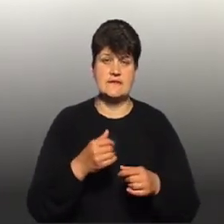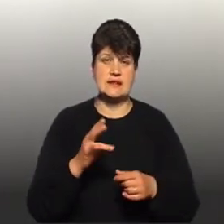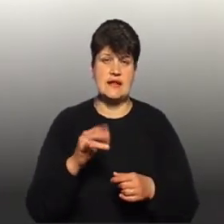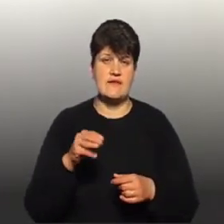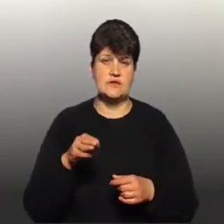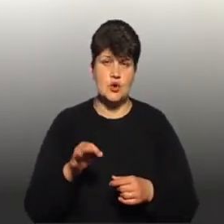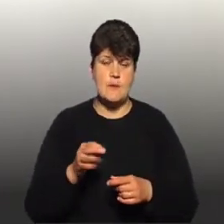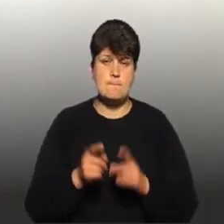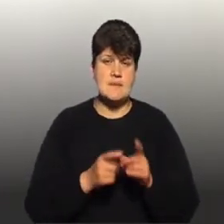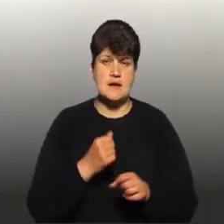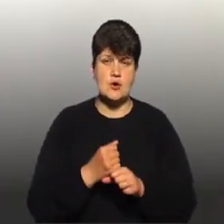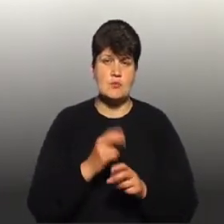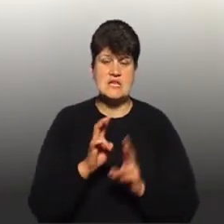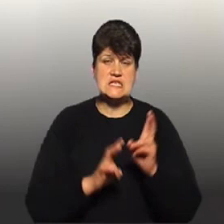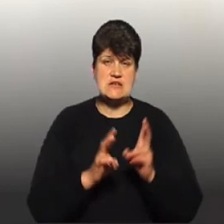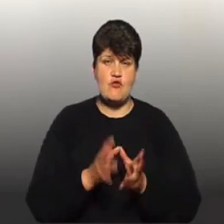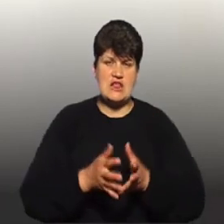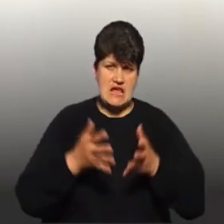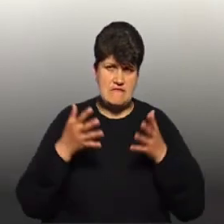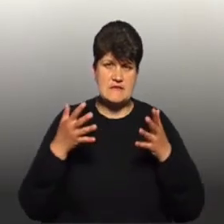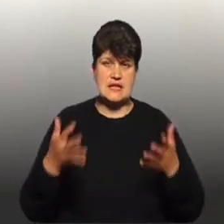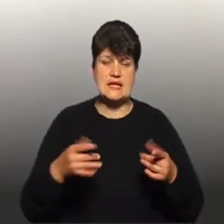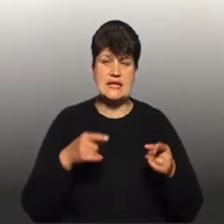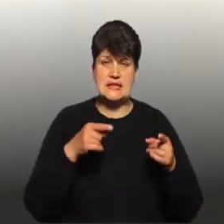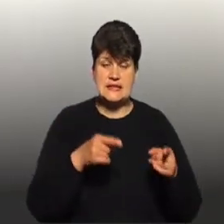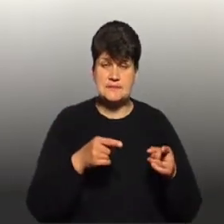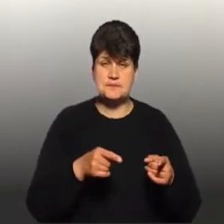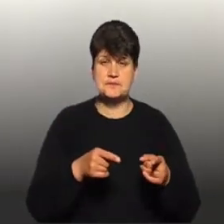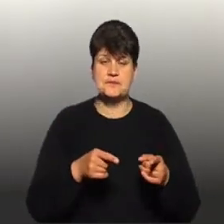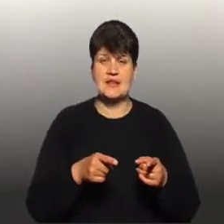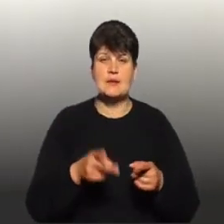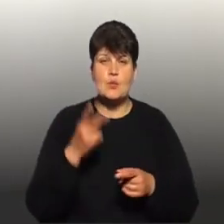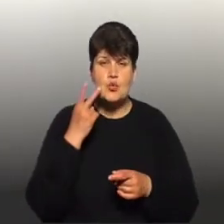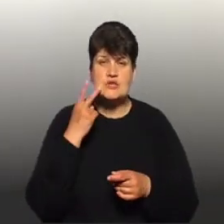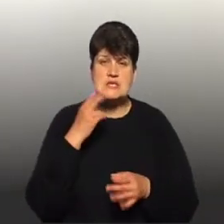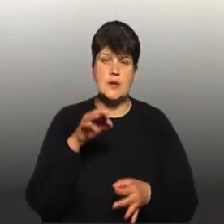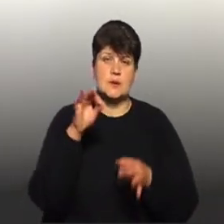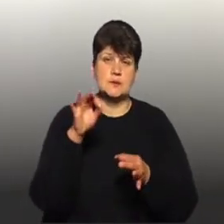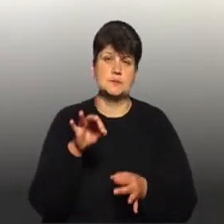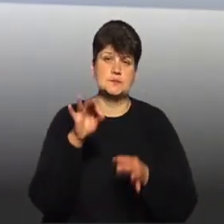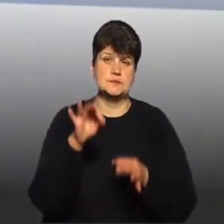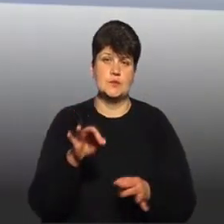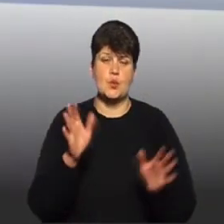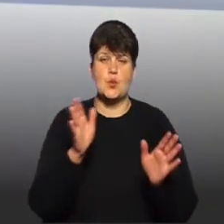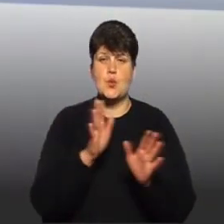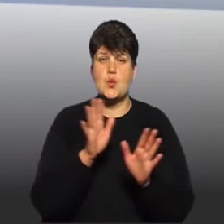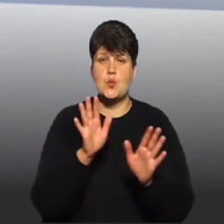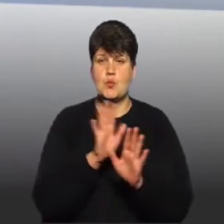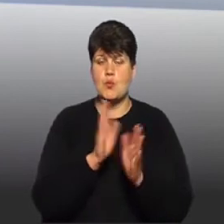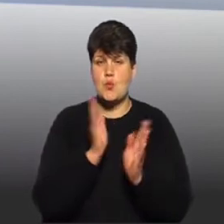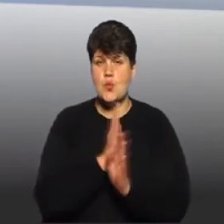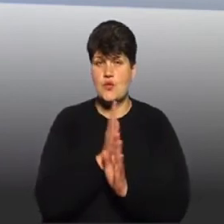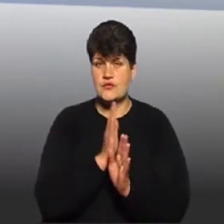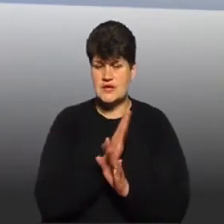заводи великі, і отакі сполуки, ну, скажімо так, вони постійно зависають в повітрі. Такі промислові міста. Дійсно, є дуже